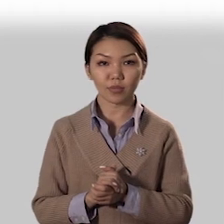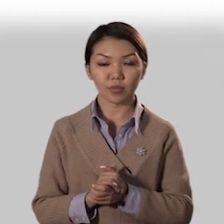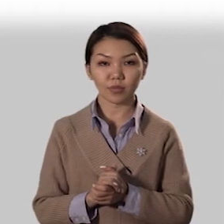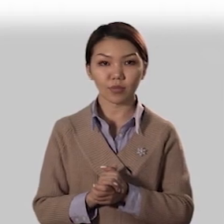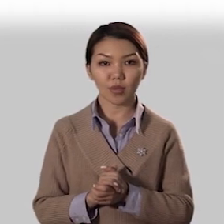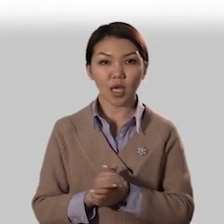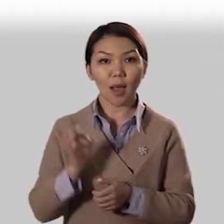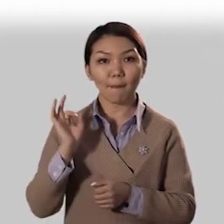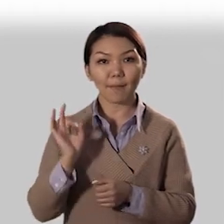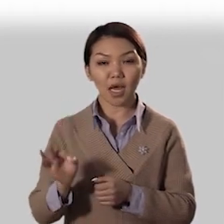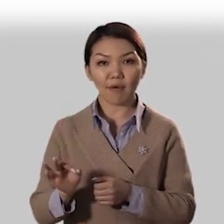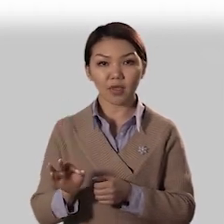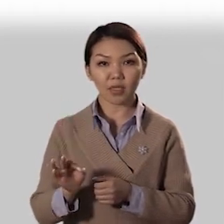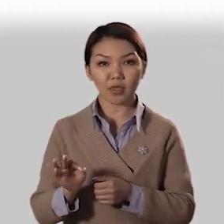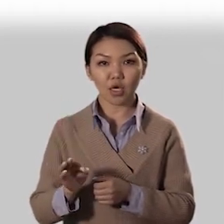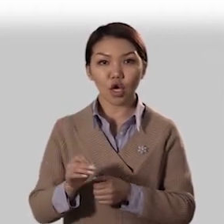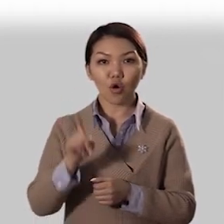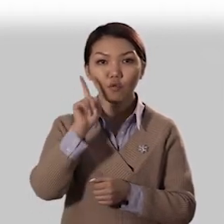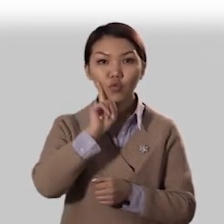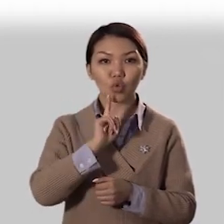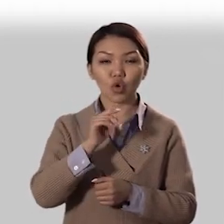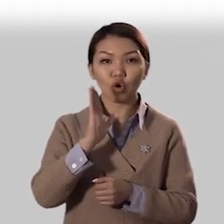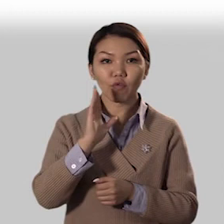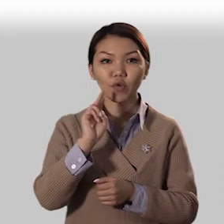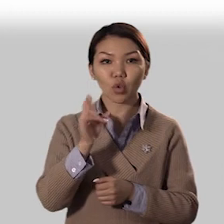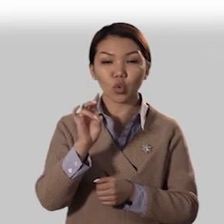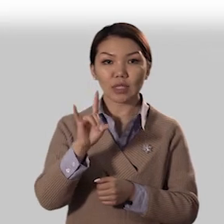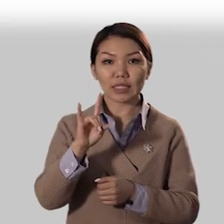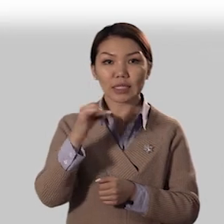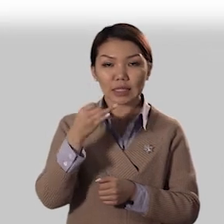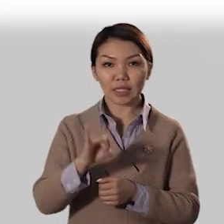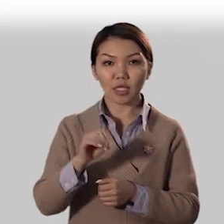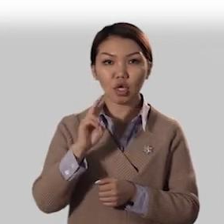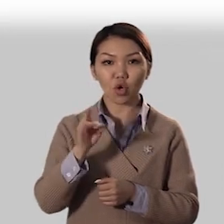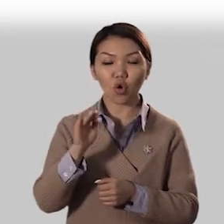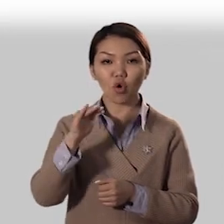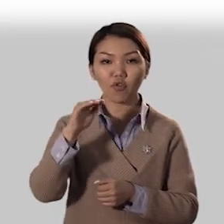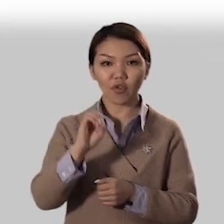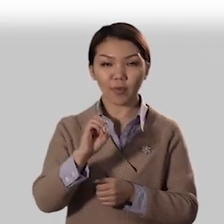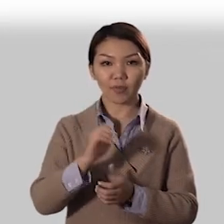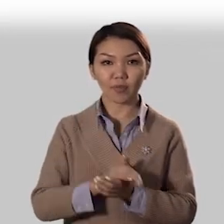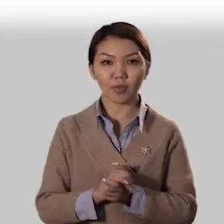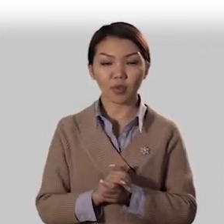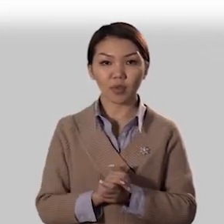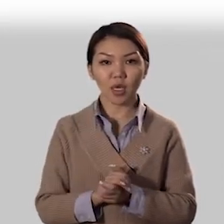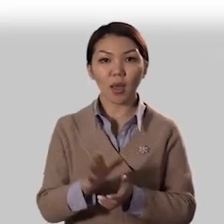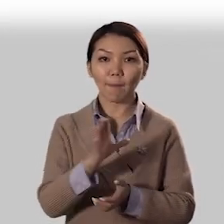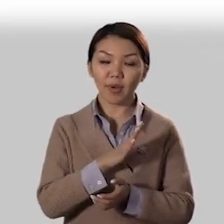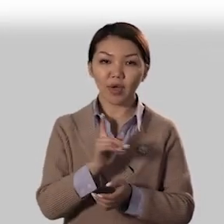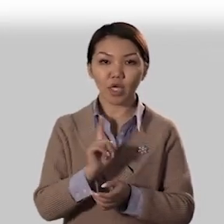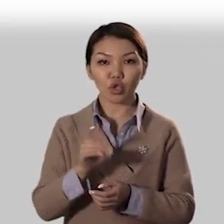правильный вариант вкусный кофе словари допускают и вариант вкусное